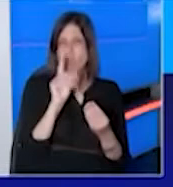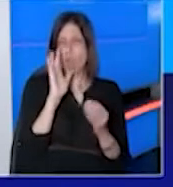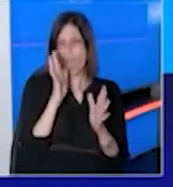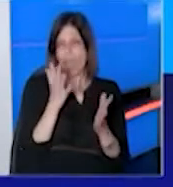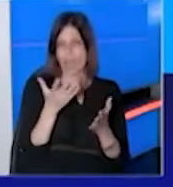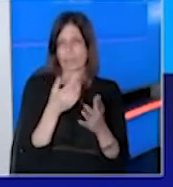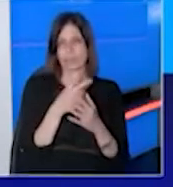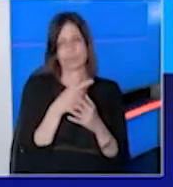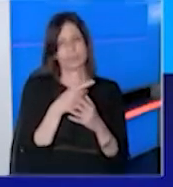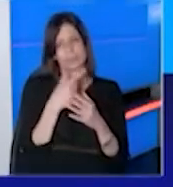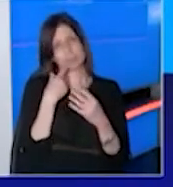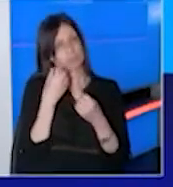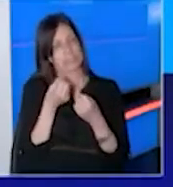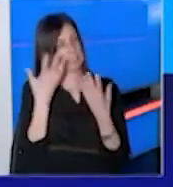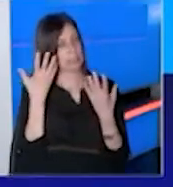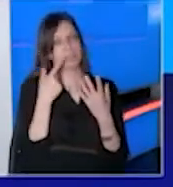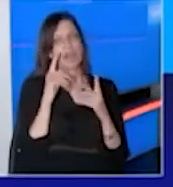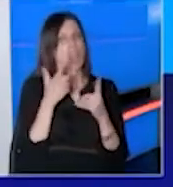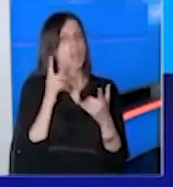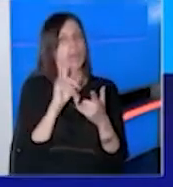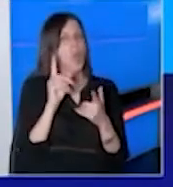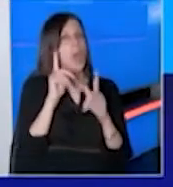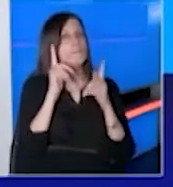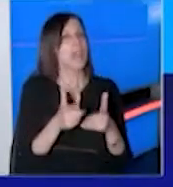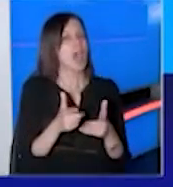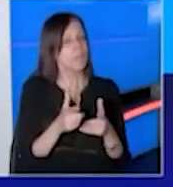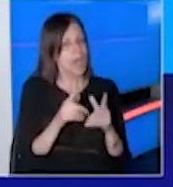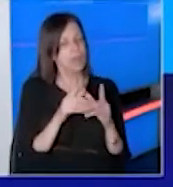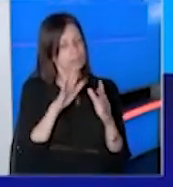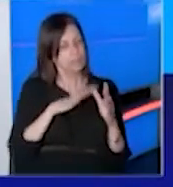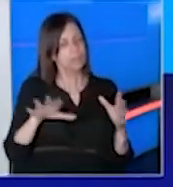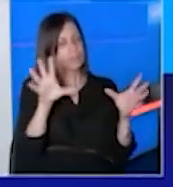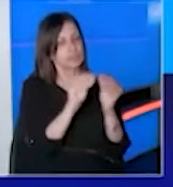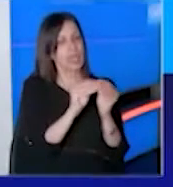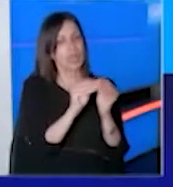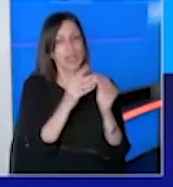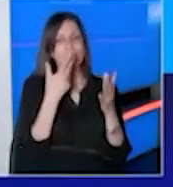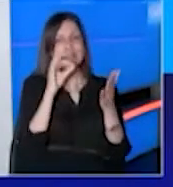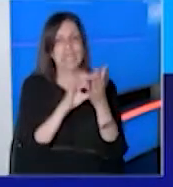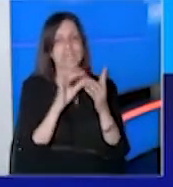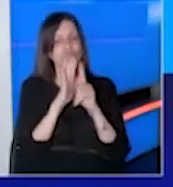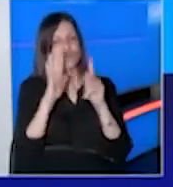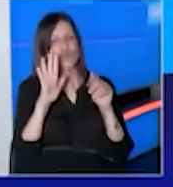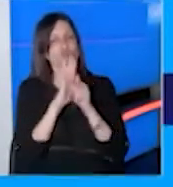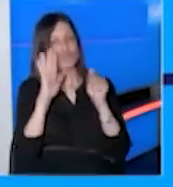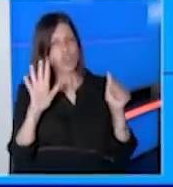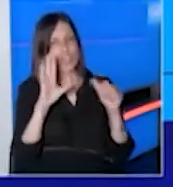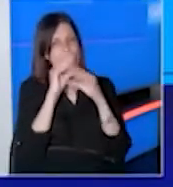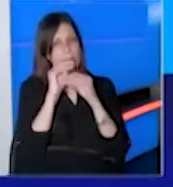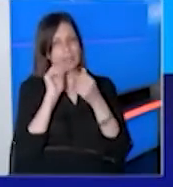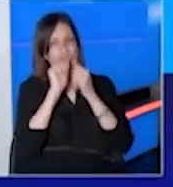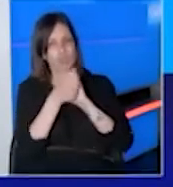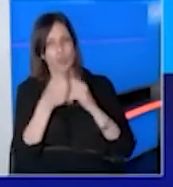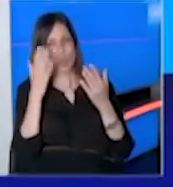לא המלחמה? למה? אני מסכים. כן. למה לא המלחמה דוח all the way? למה סעיף 16 לדבר על שינוי